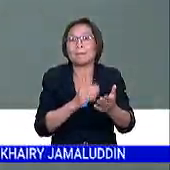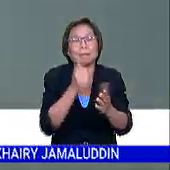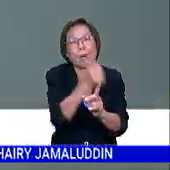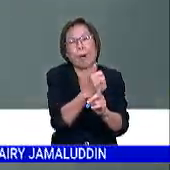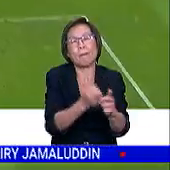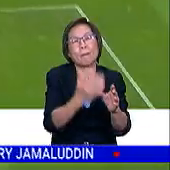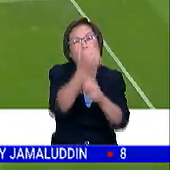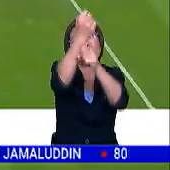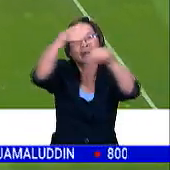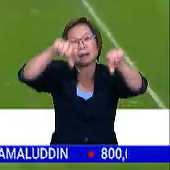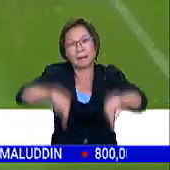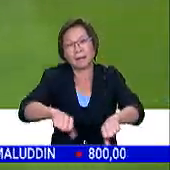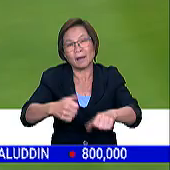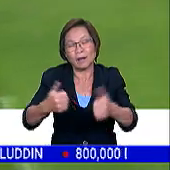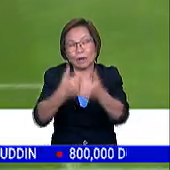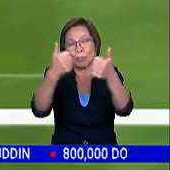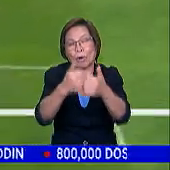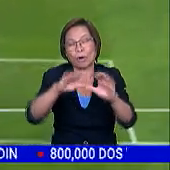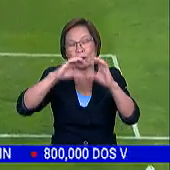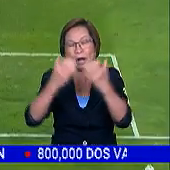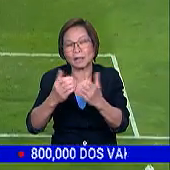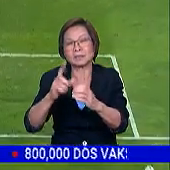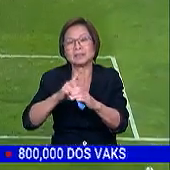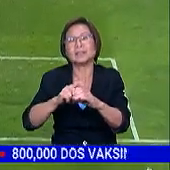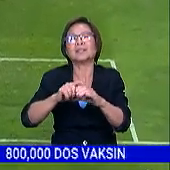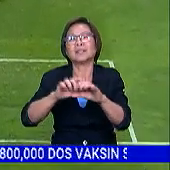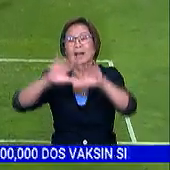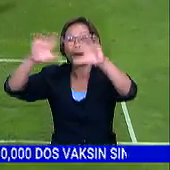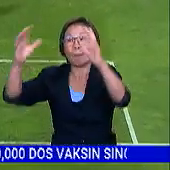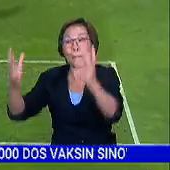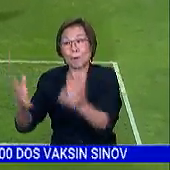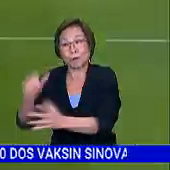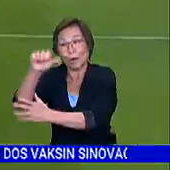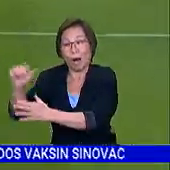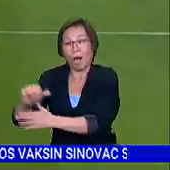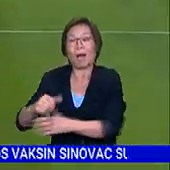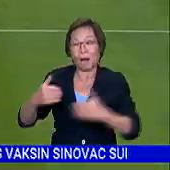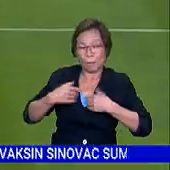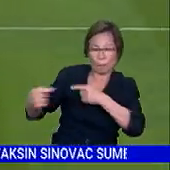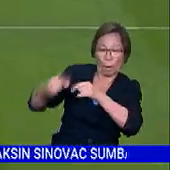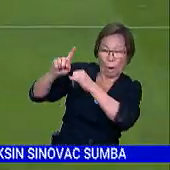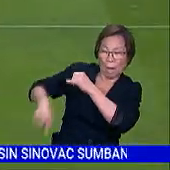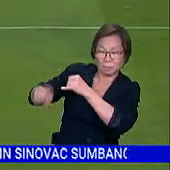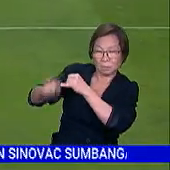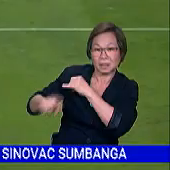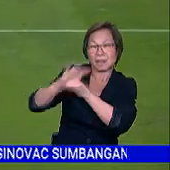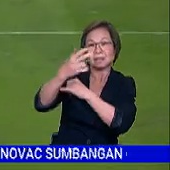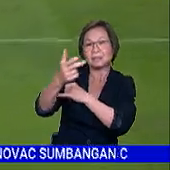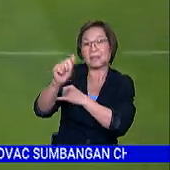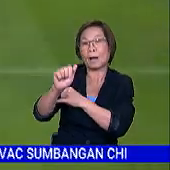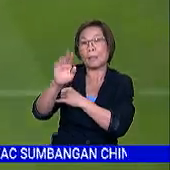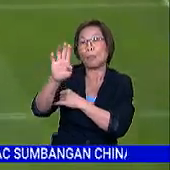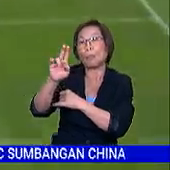kalah mati pada kejohanan utama peringkat kelab di benua Asia. Pada baki perlawanan terakhir menentang Ratchaburi FC,